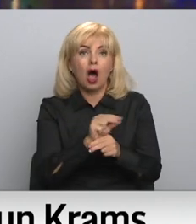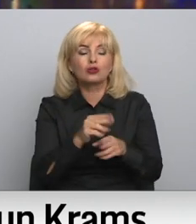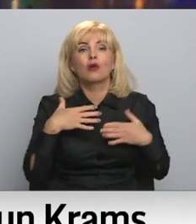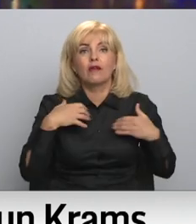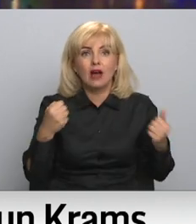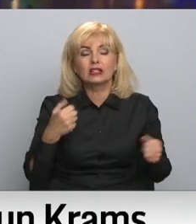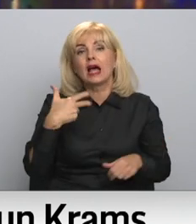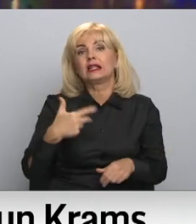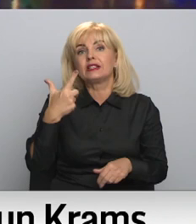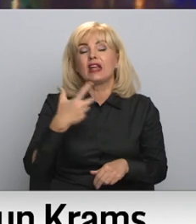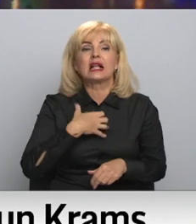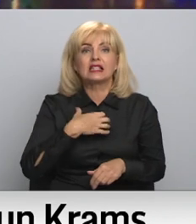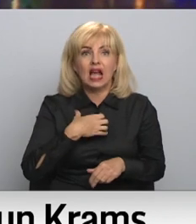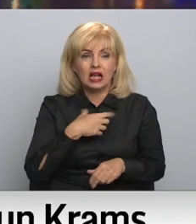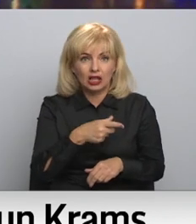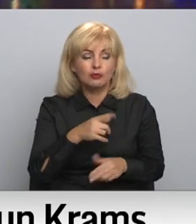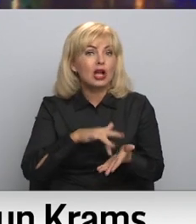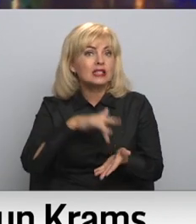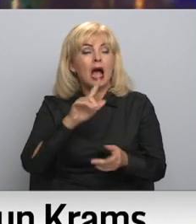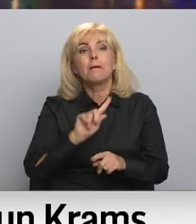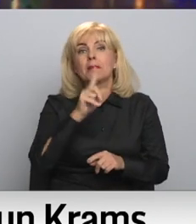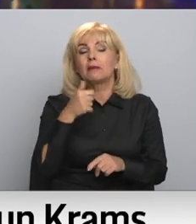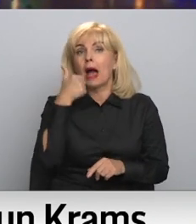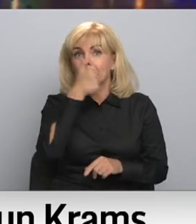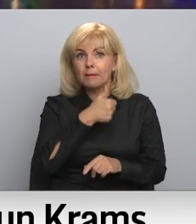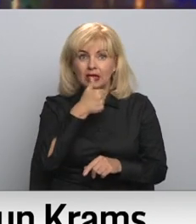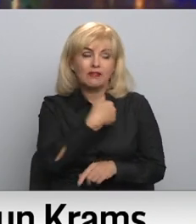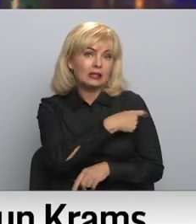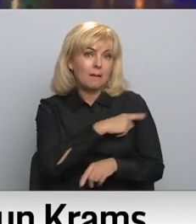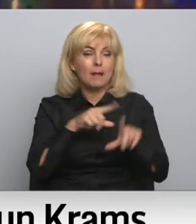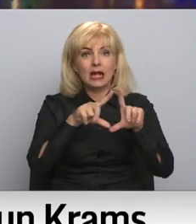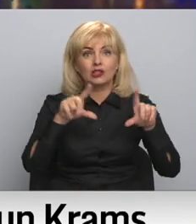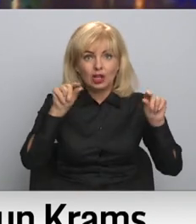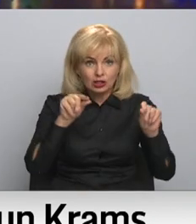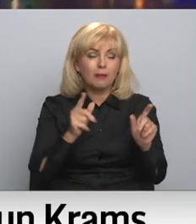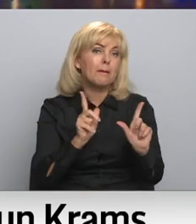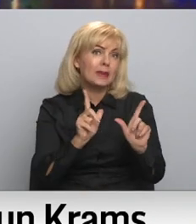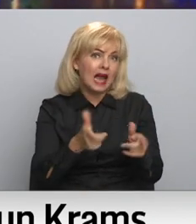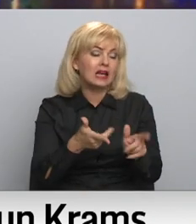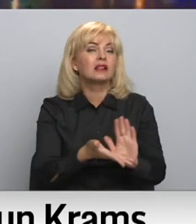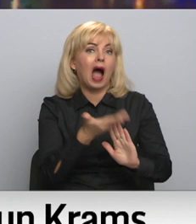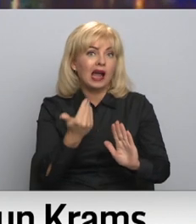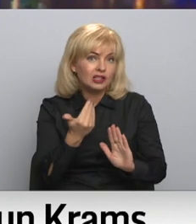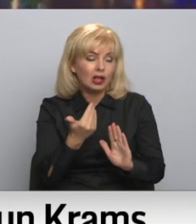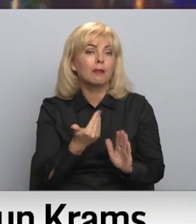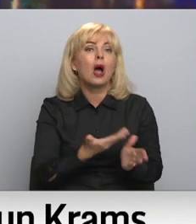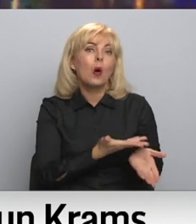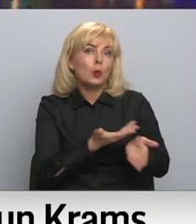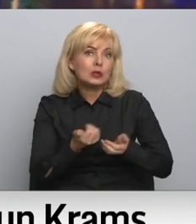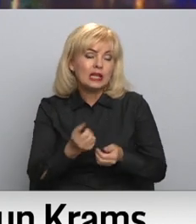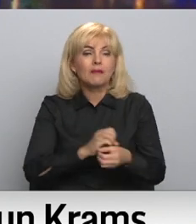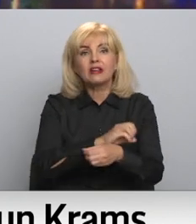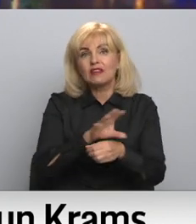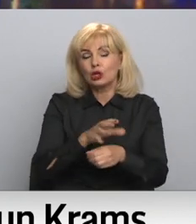31 sasirgušais. Centrs ir pirmā privātā medicīnas iestāde, kas atsaukusies aicinājumam un piekritus uzņemt vīrusu